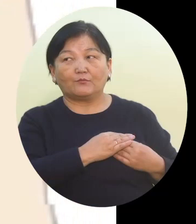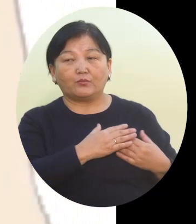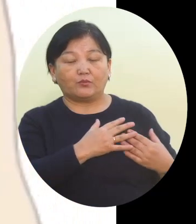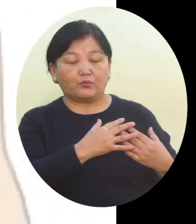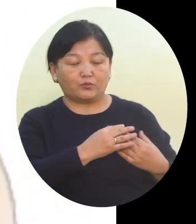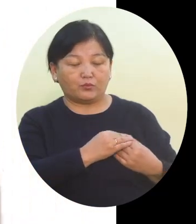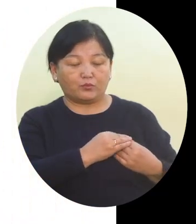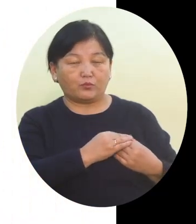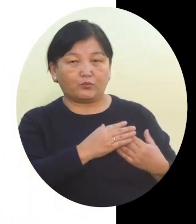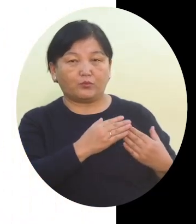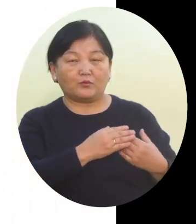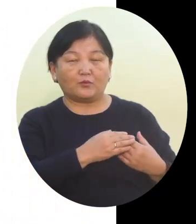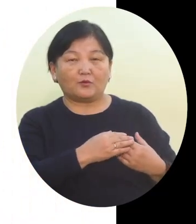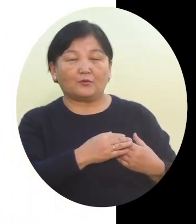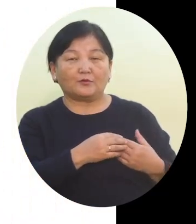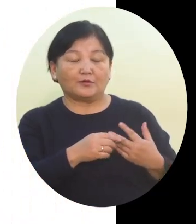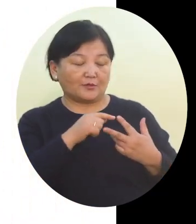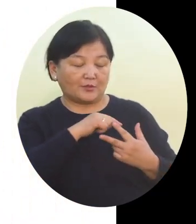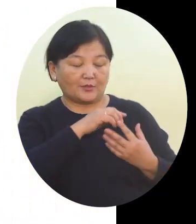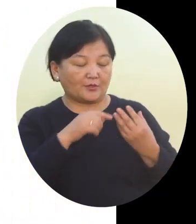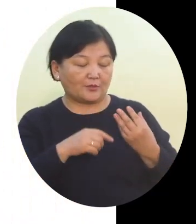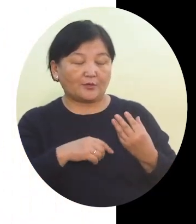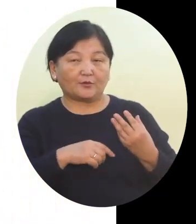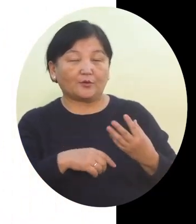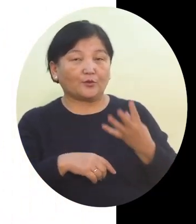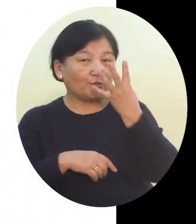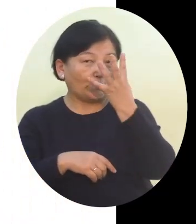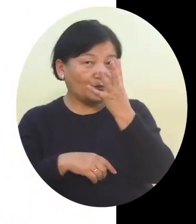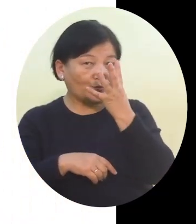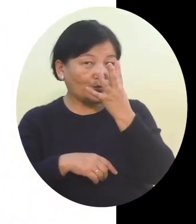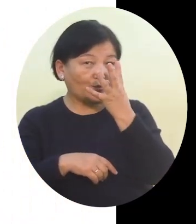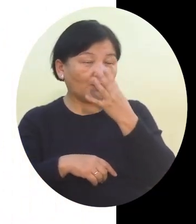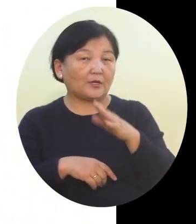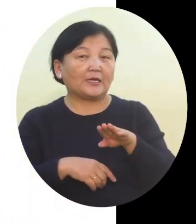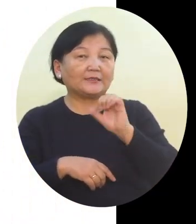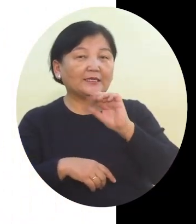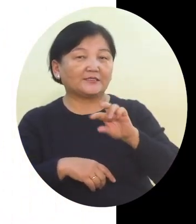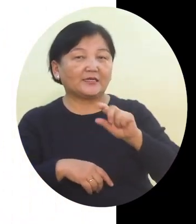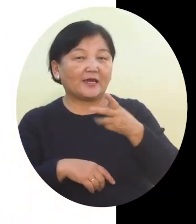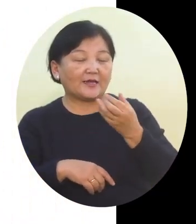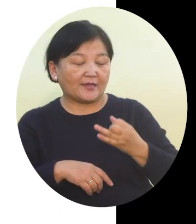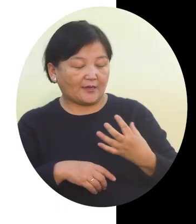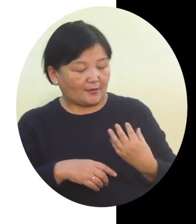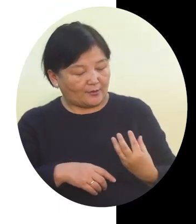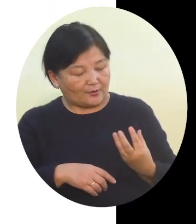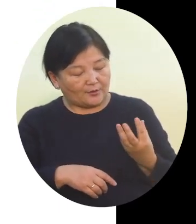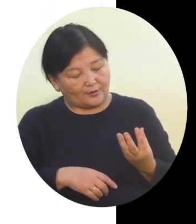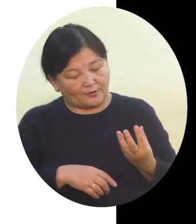За зүрх маань хоёр хэсгээс тогтж байна. Дөрвөн дасгалгаатай гэж түрүүн бас хэлсэн.